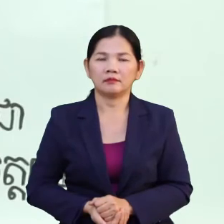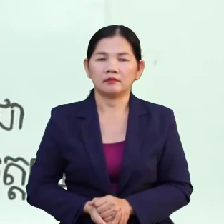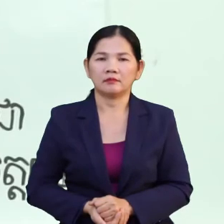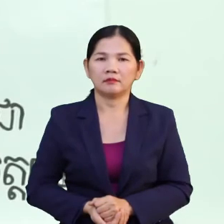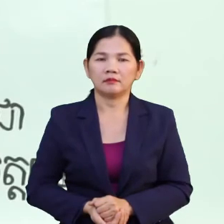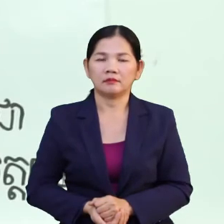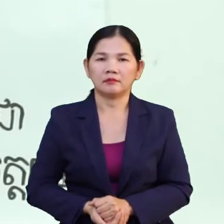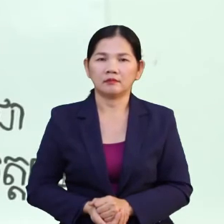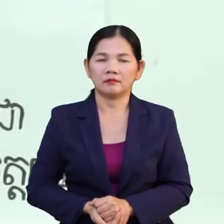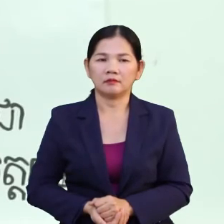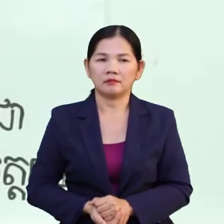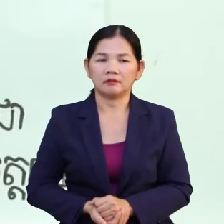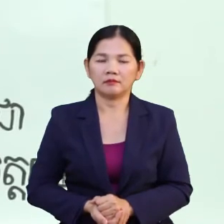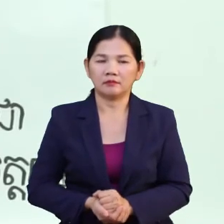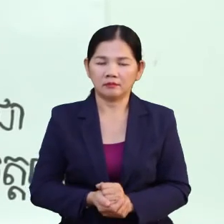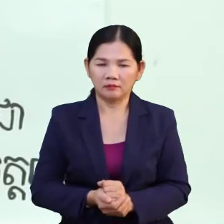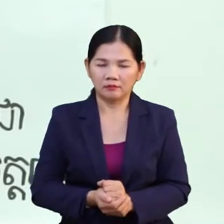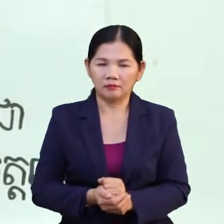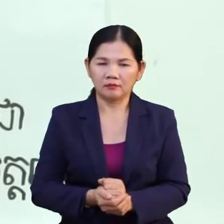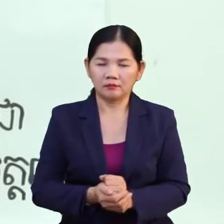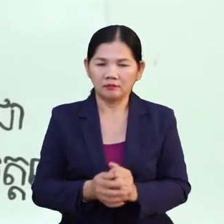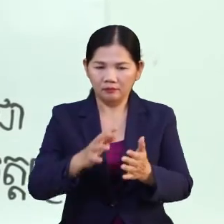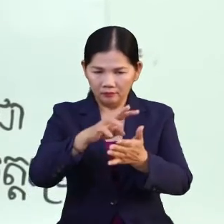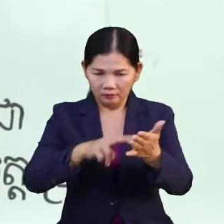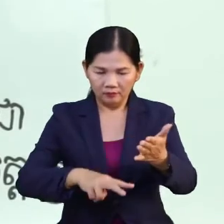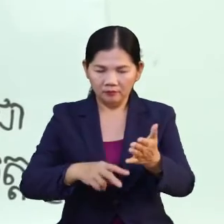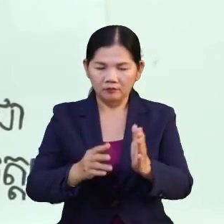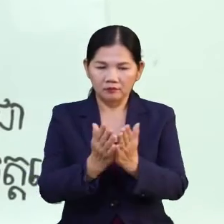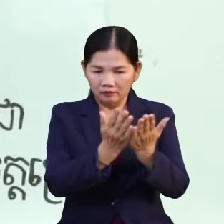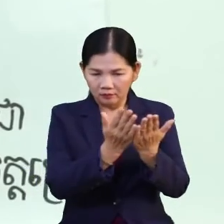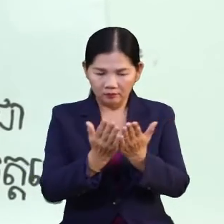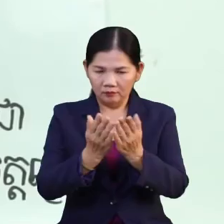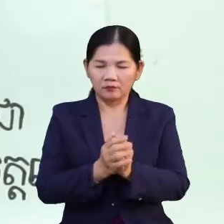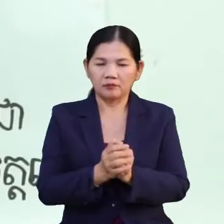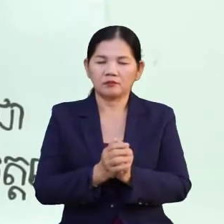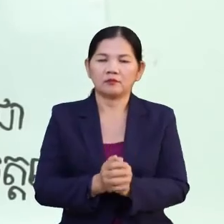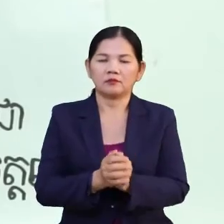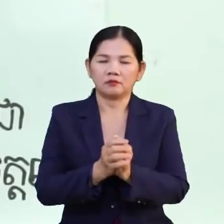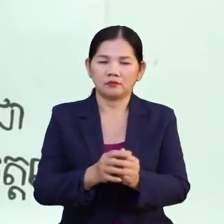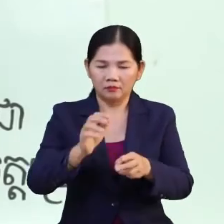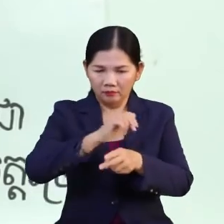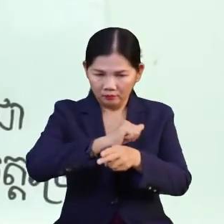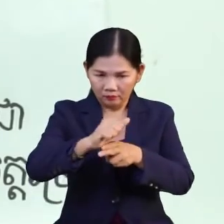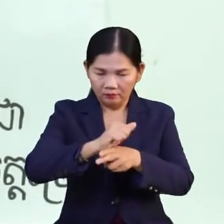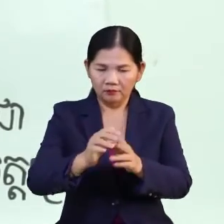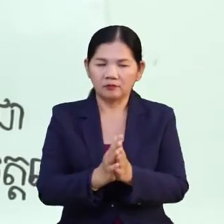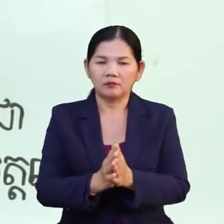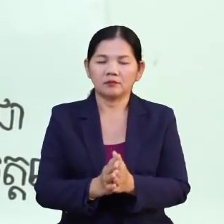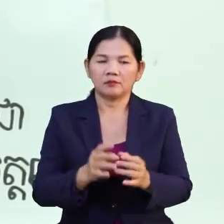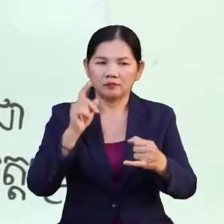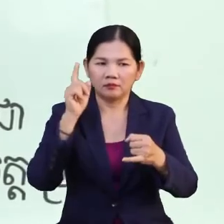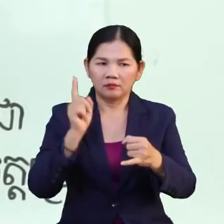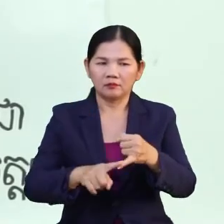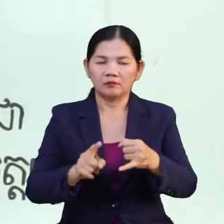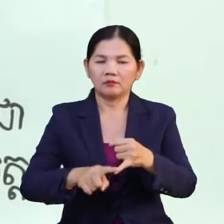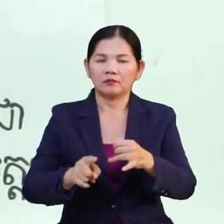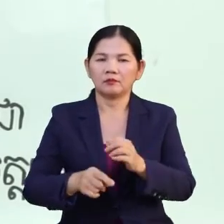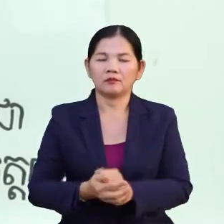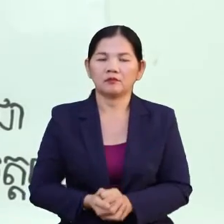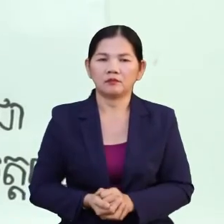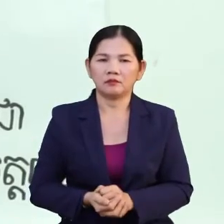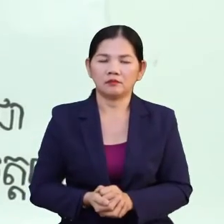ចាអញ្ចឹងចំណុចដែលអ្នកគ្រូអានកូនស្ដាប់គឺតកតងទៅនឹងចាដែលយើងត្រូវយកមកអនុវត្តឥឡូវអ្នកគ្រូអានចុងក្រោយនេះគឺ